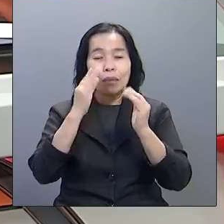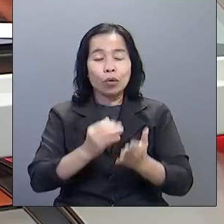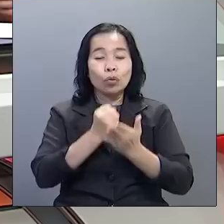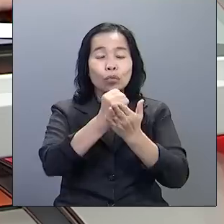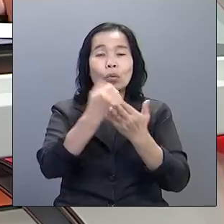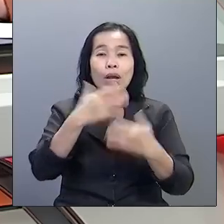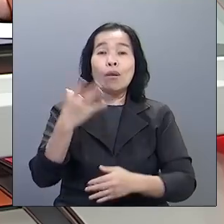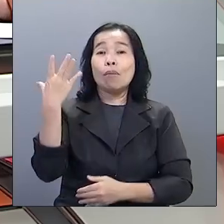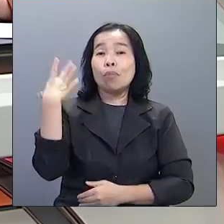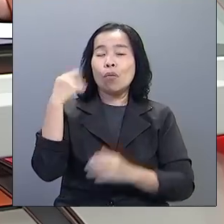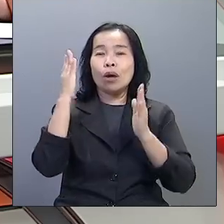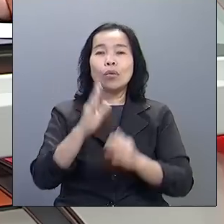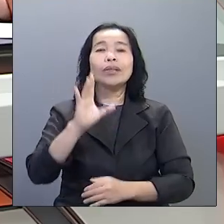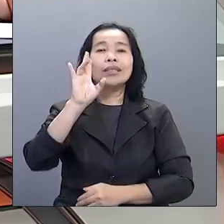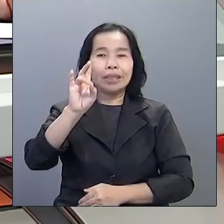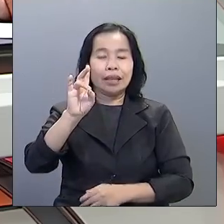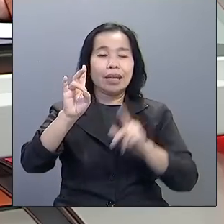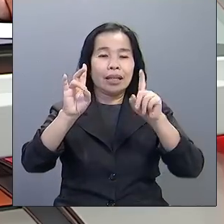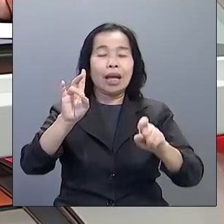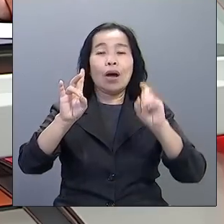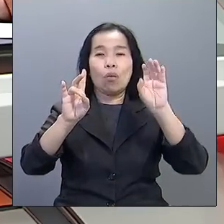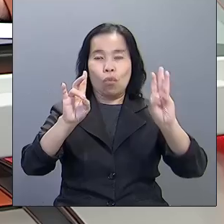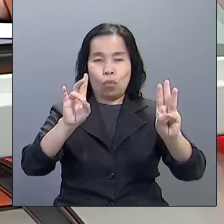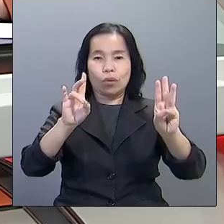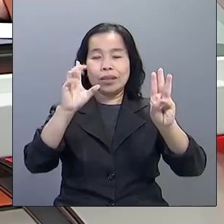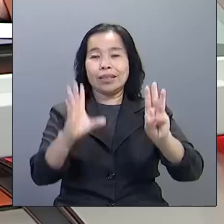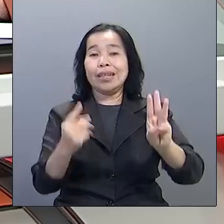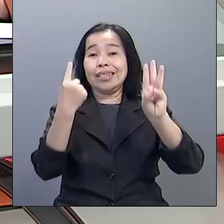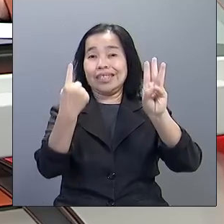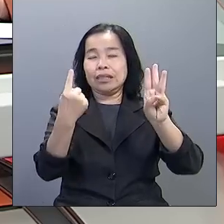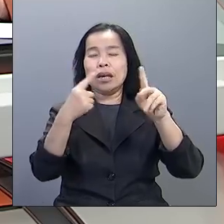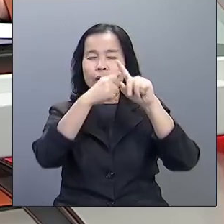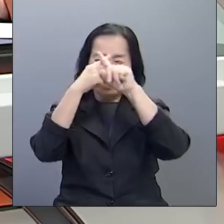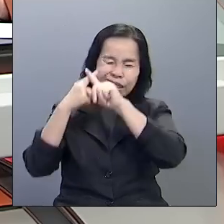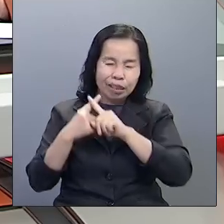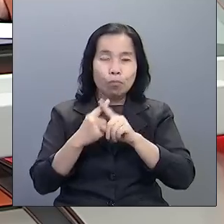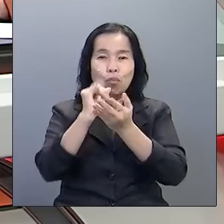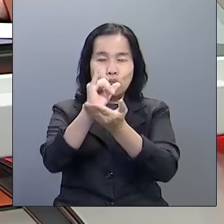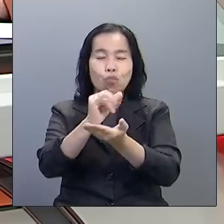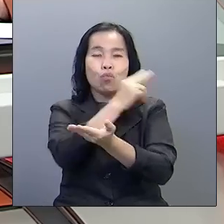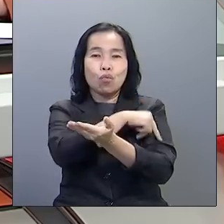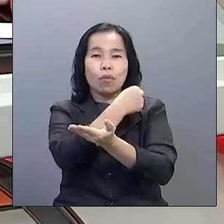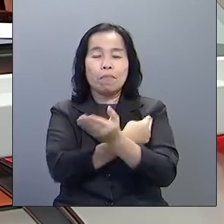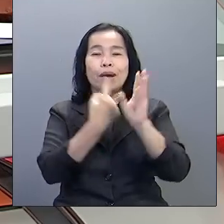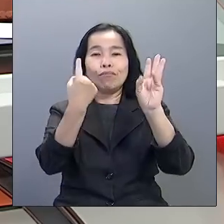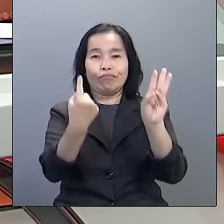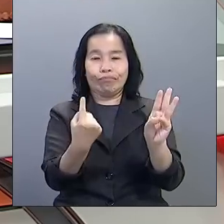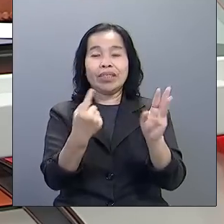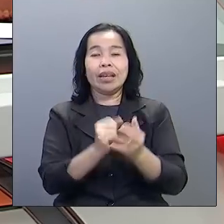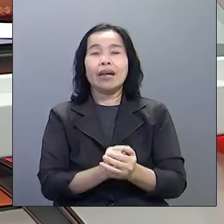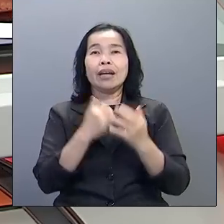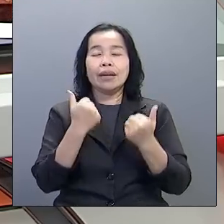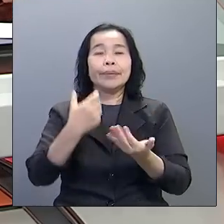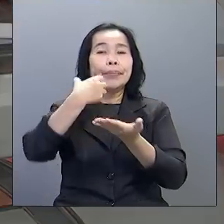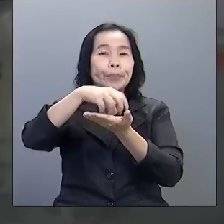านนี้7ท่านด้วยกันนะคะเสียชีวิตไป6แล้วก็บาดเจ็บอยู่ระหว่างการรักษาพยาบาลอีก1นะคะเราจะไปติดตามรายละเอีย